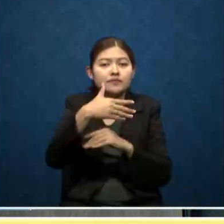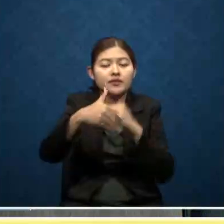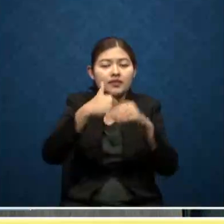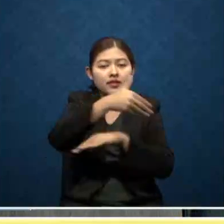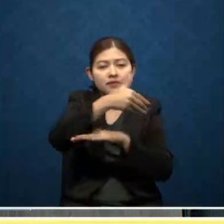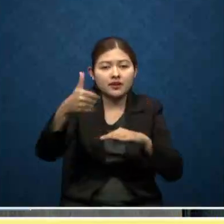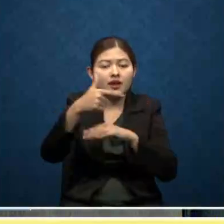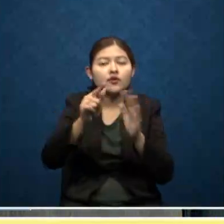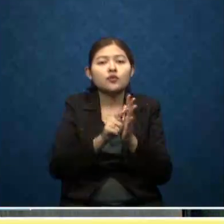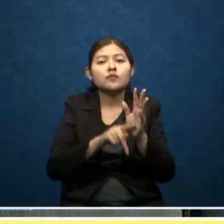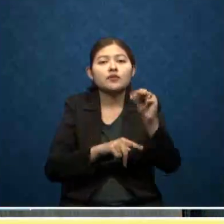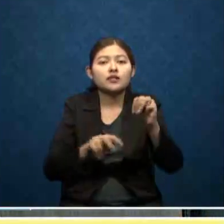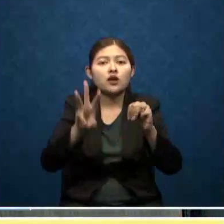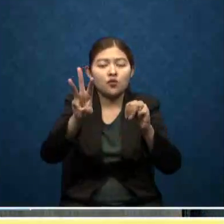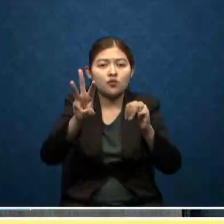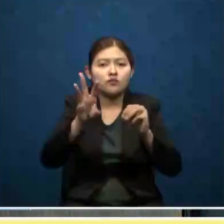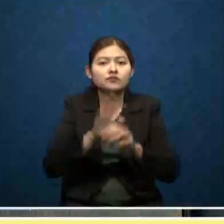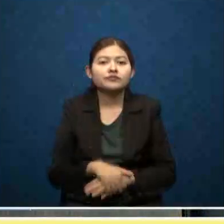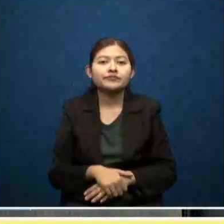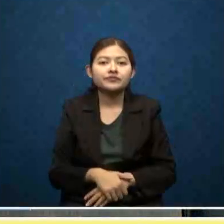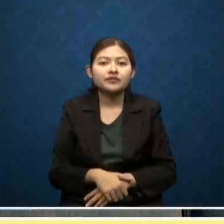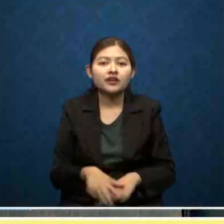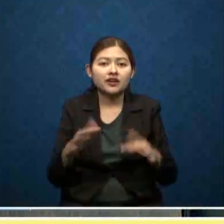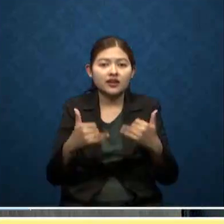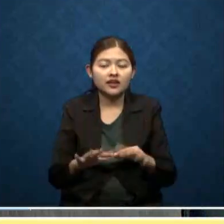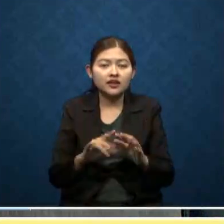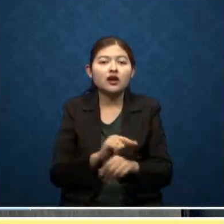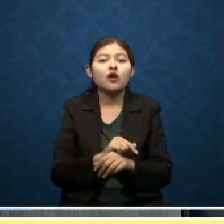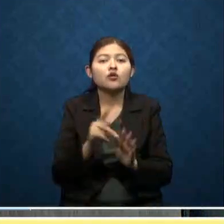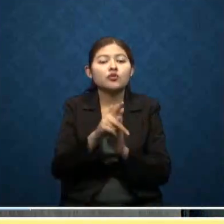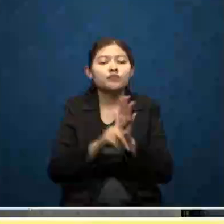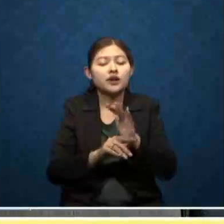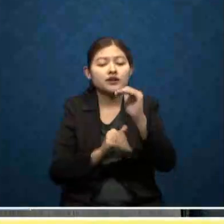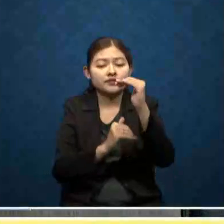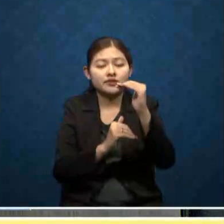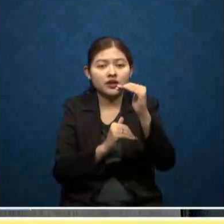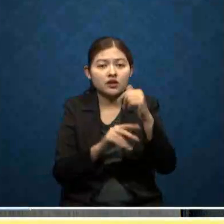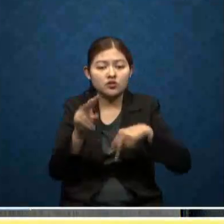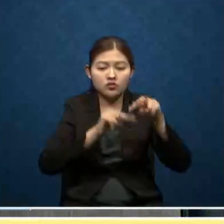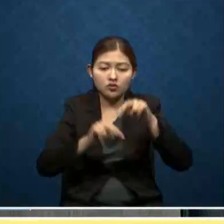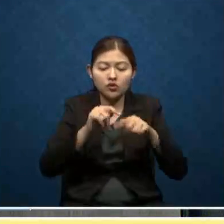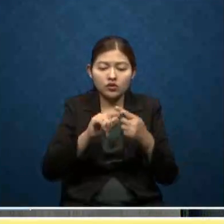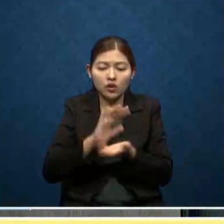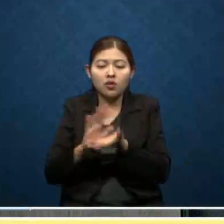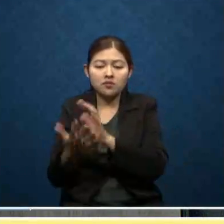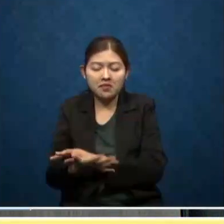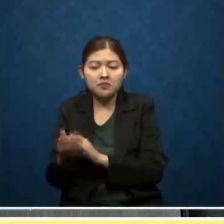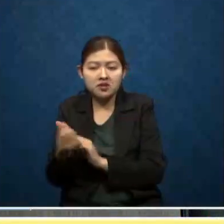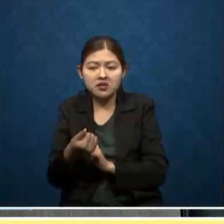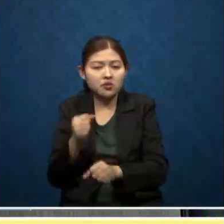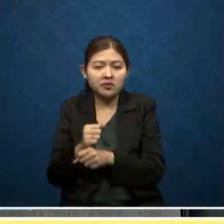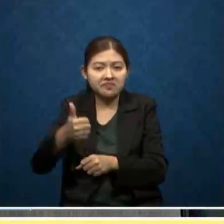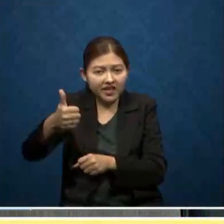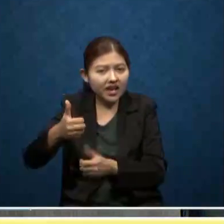ครับมาตรา 6นะครับอันเนี้ยมีกฎหมายกำกับเรายังไม่ไม่สามารถที่จะดำเนินการปฏิรูปให้แล้วเสร็จได้แล้วก็ได้